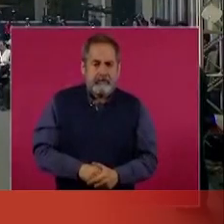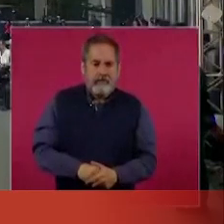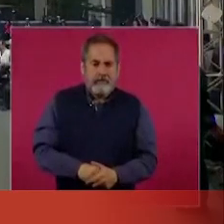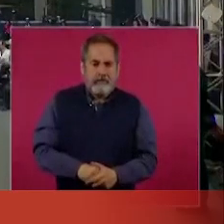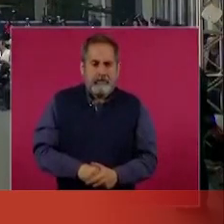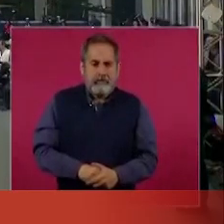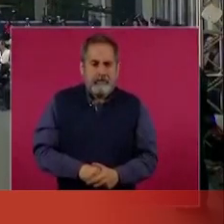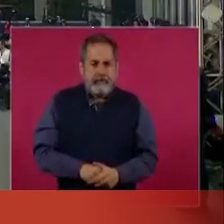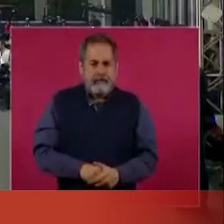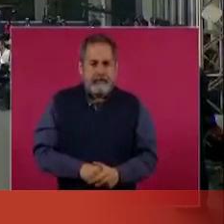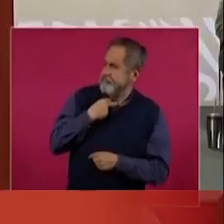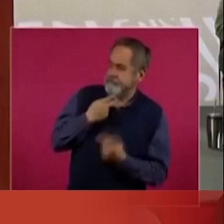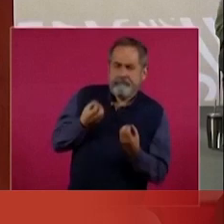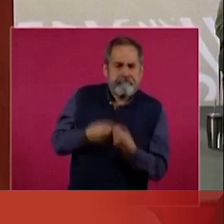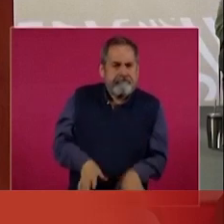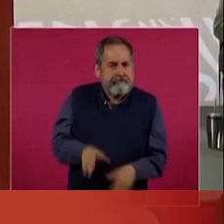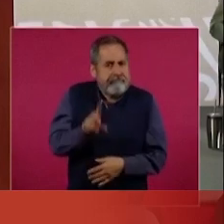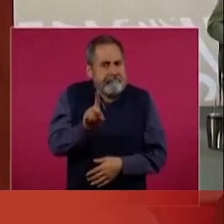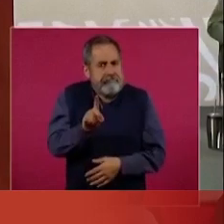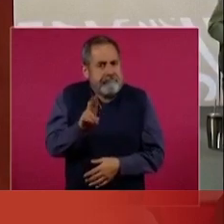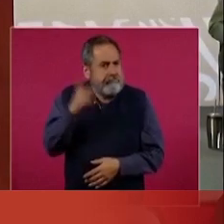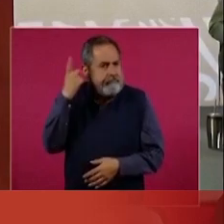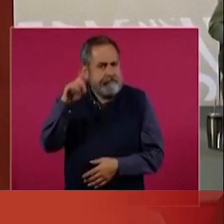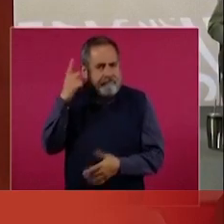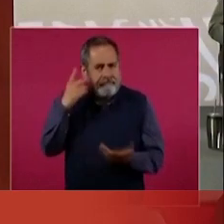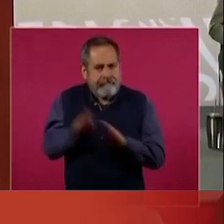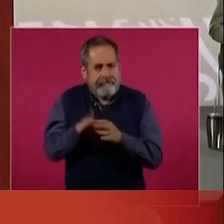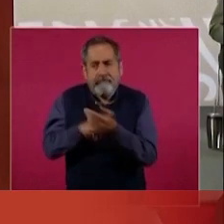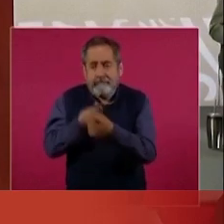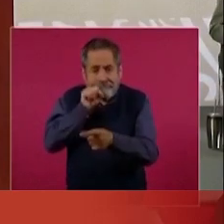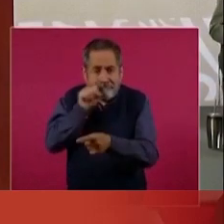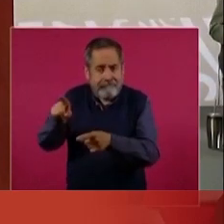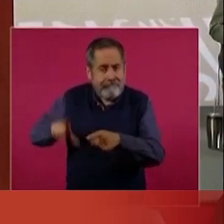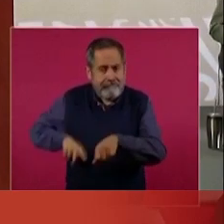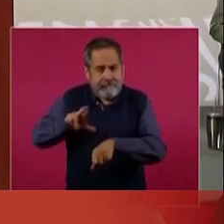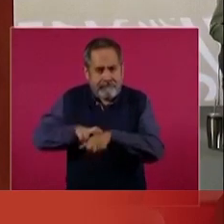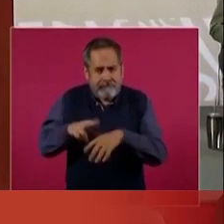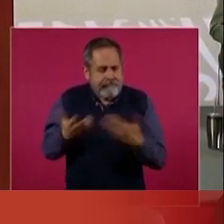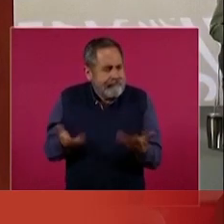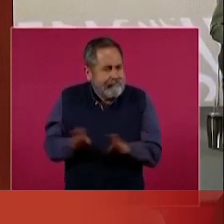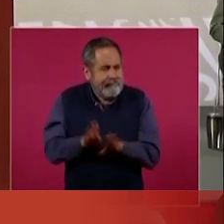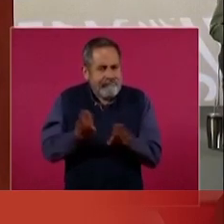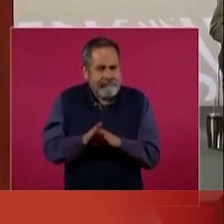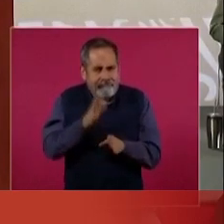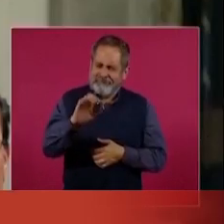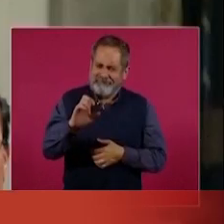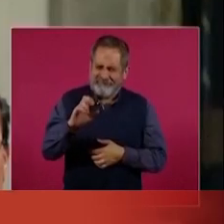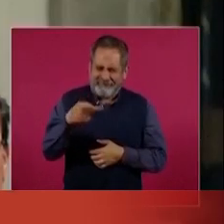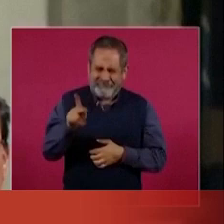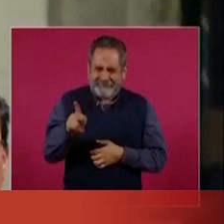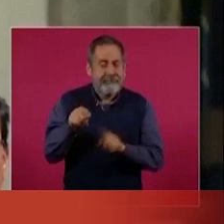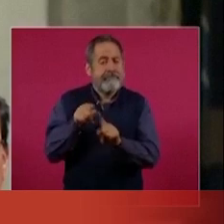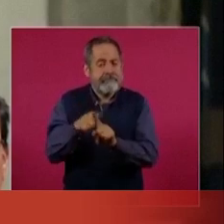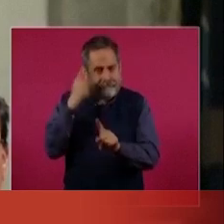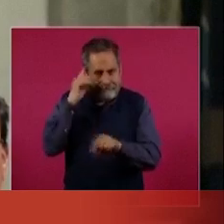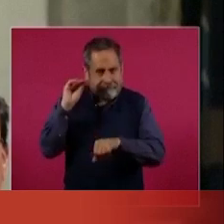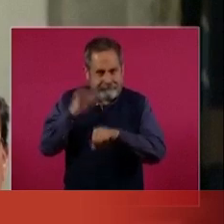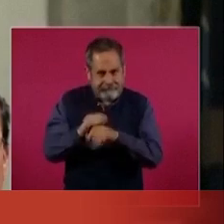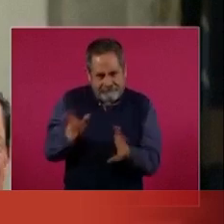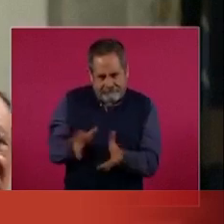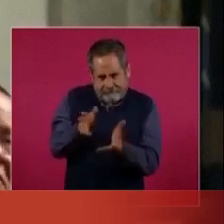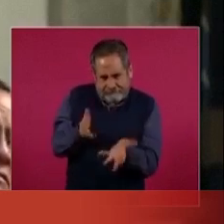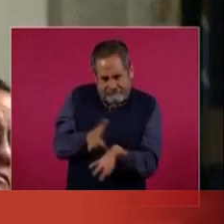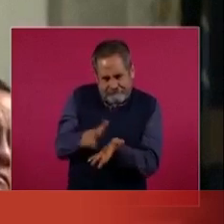墨西哥总统佩洛斯·奥夫拉多尔于7月24日反驳了特斯拉首席执行官埃隆·马克斯的评